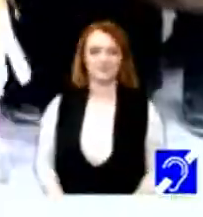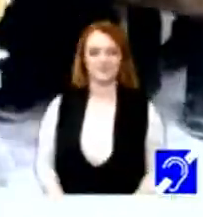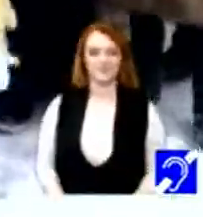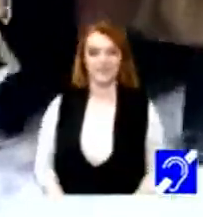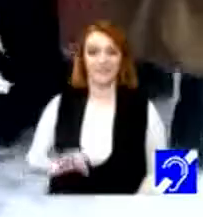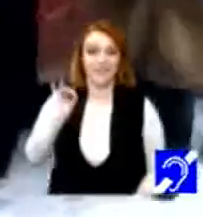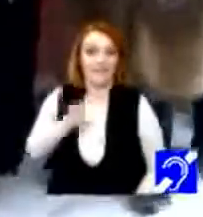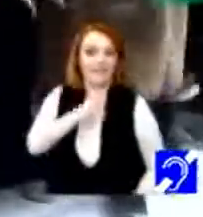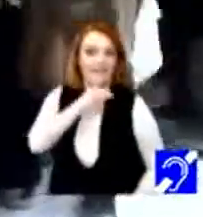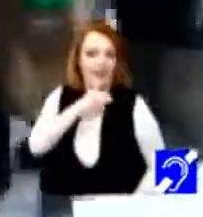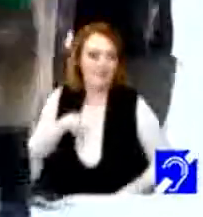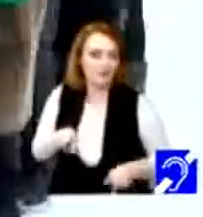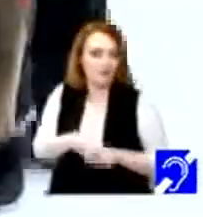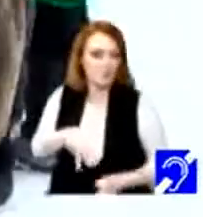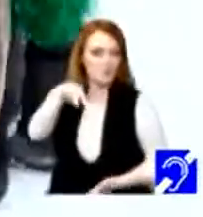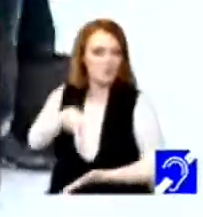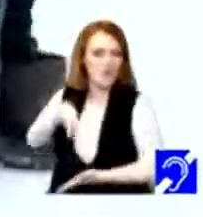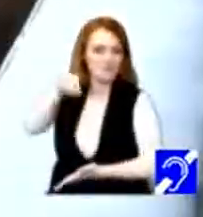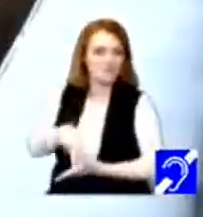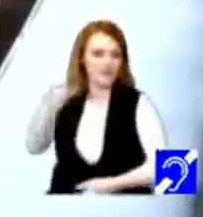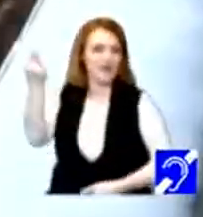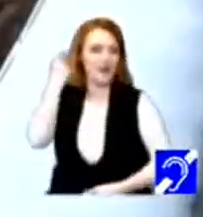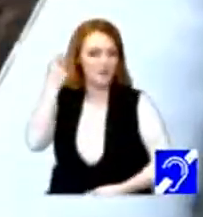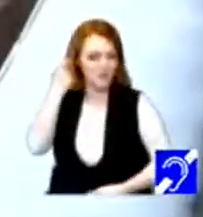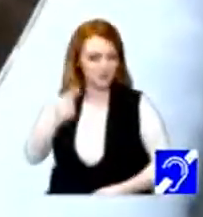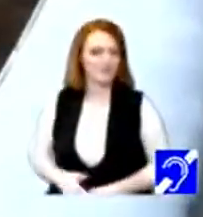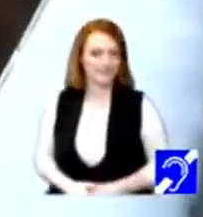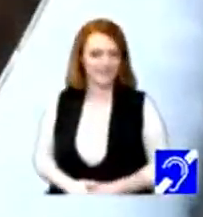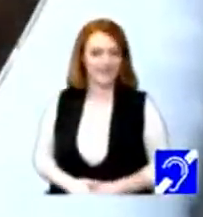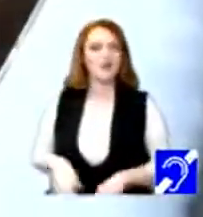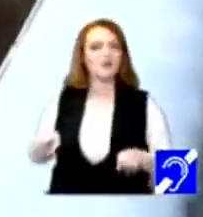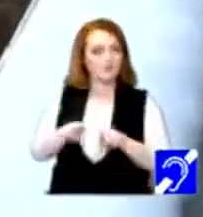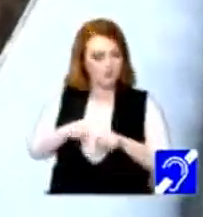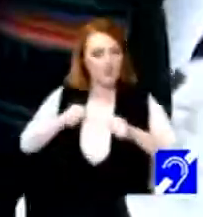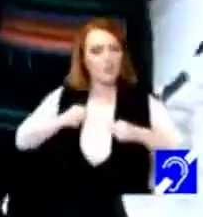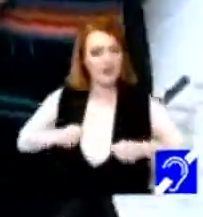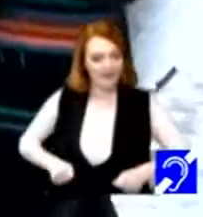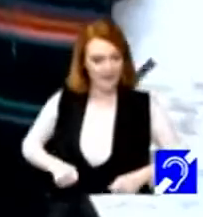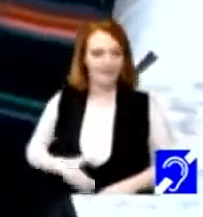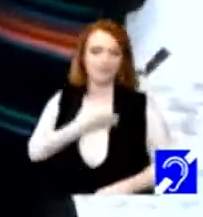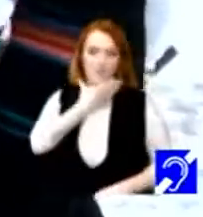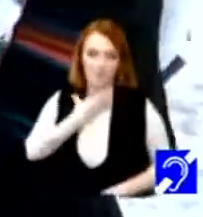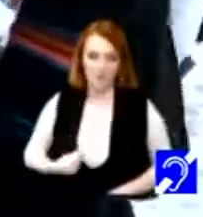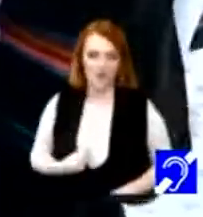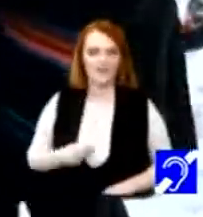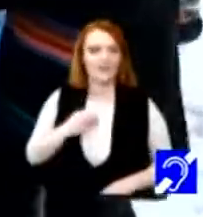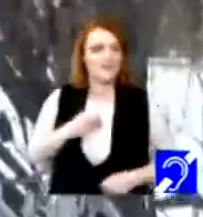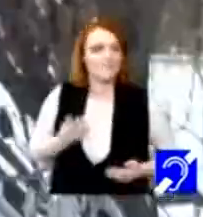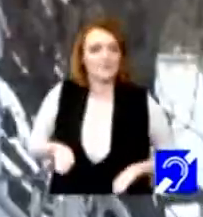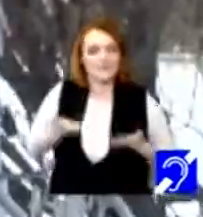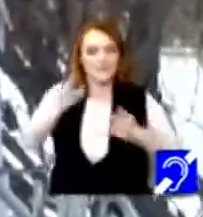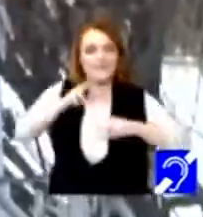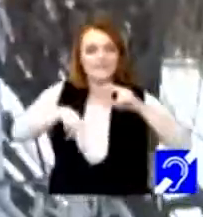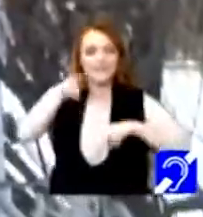Și caprele au țopăit țanțoși pe sub ferestre, ornamentate cu mești tradiționale, au adus voie bună în casele gospodarilor.